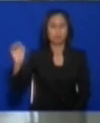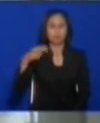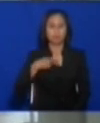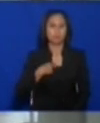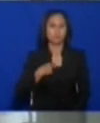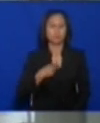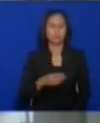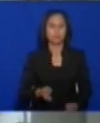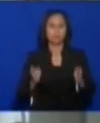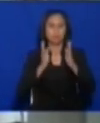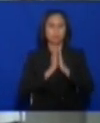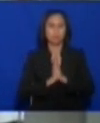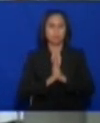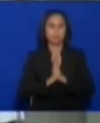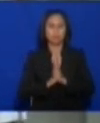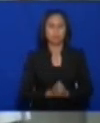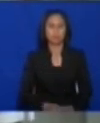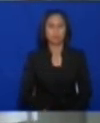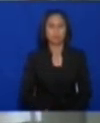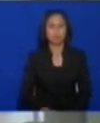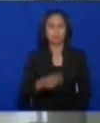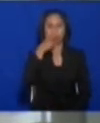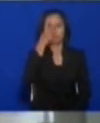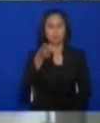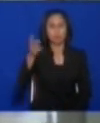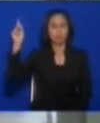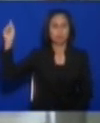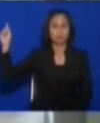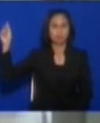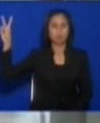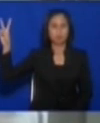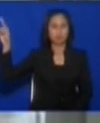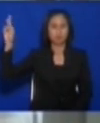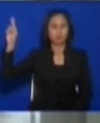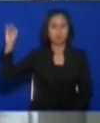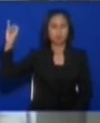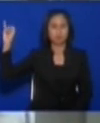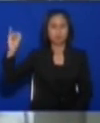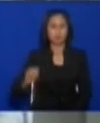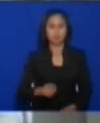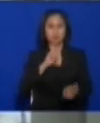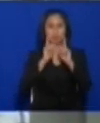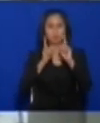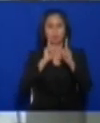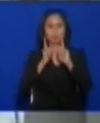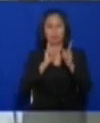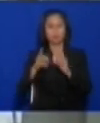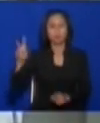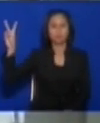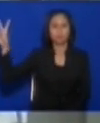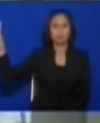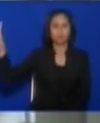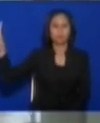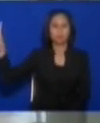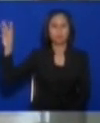kami pasangan herugono akan menyampaikan beberapa visi dan misi dan juga t-clean kami srep